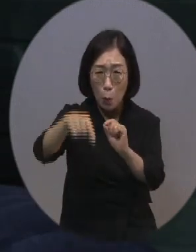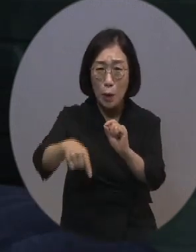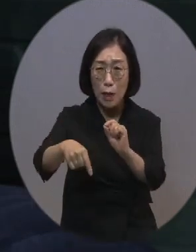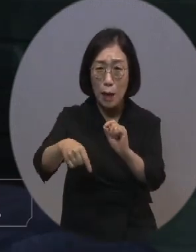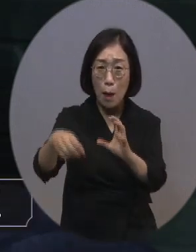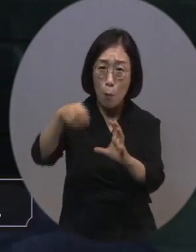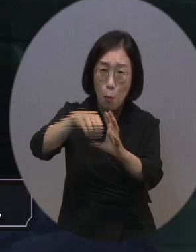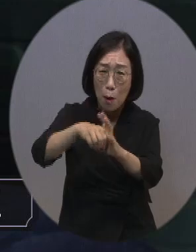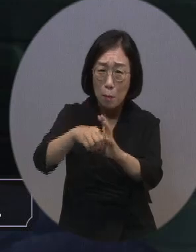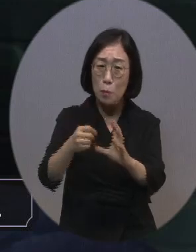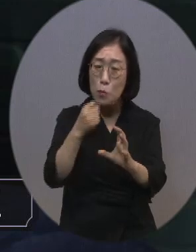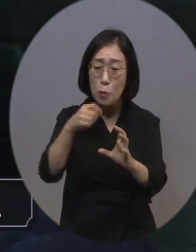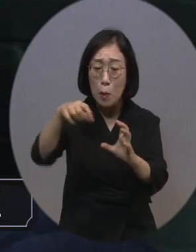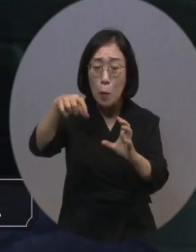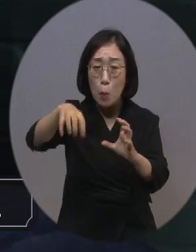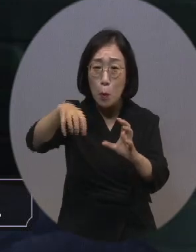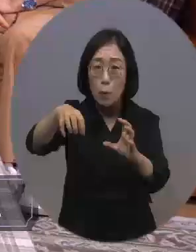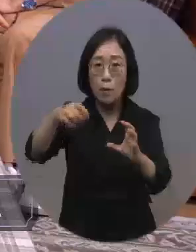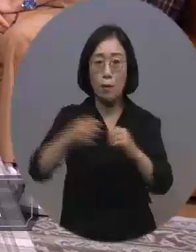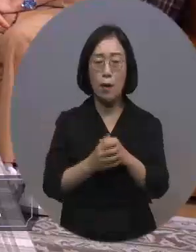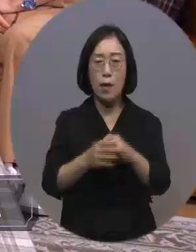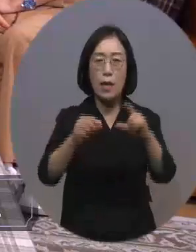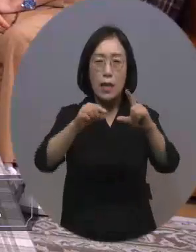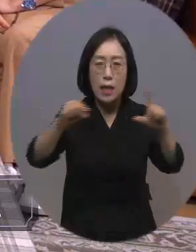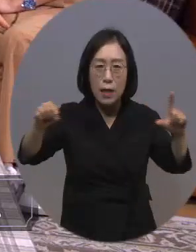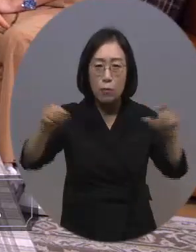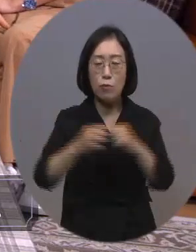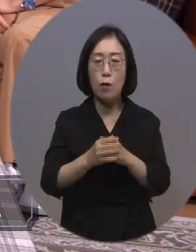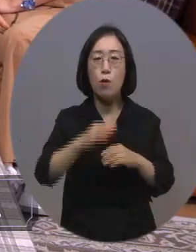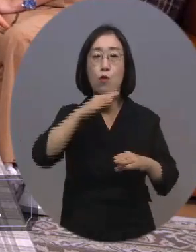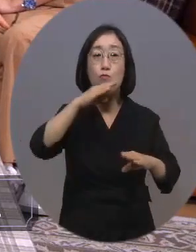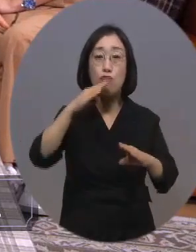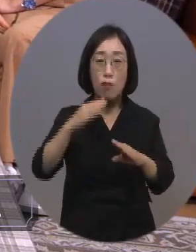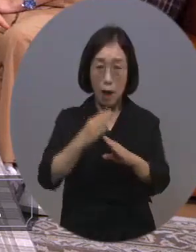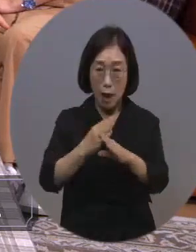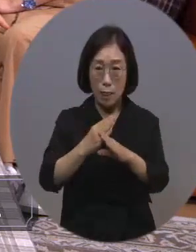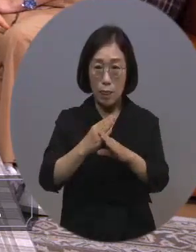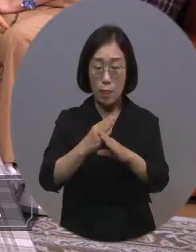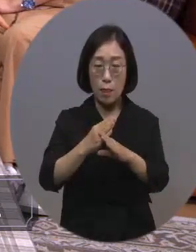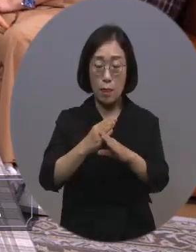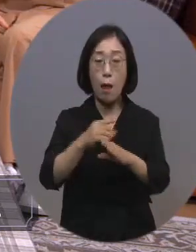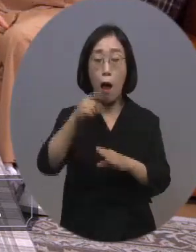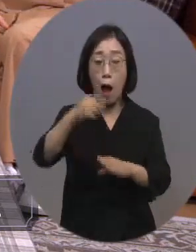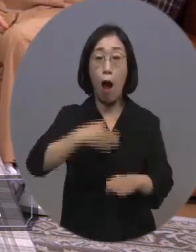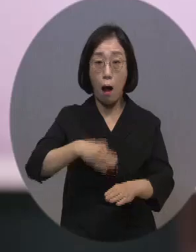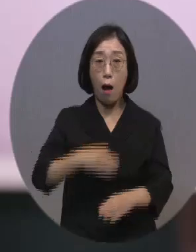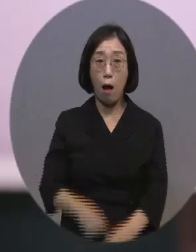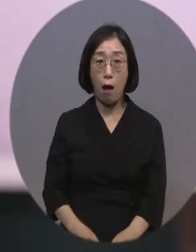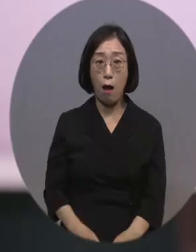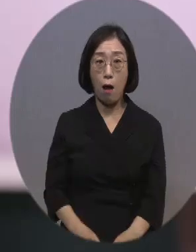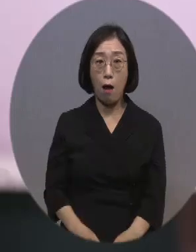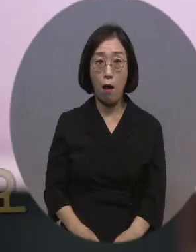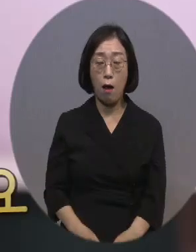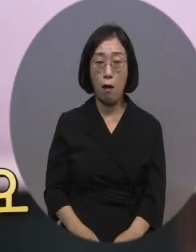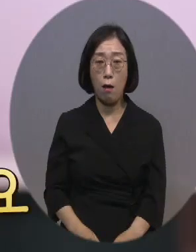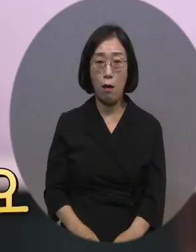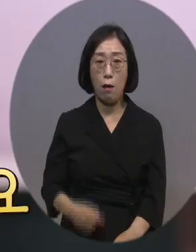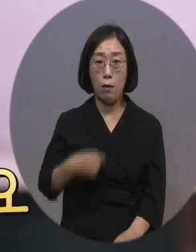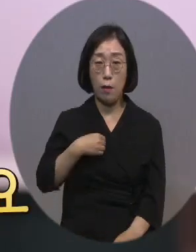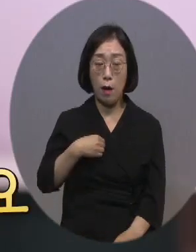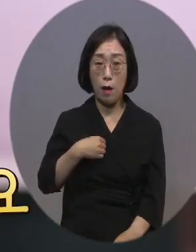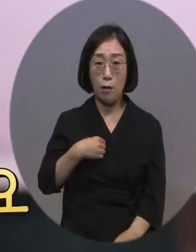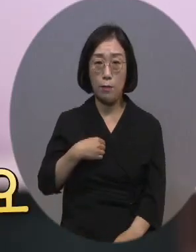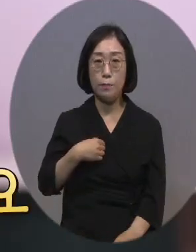생각했는데 그나마 조금 아는 분들은 노스 코리아, 이제 북한에 대해서 알게 되었고 저는 항상 어렸을